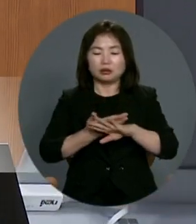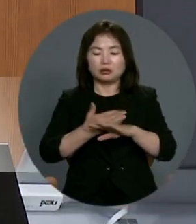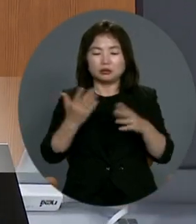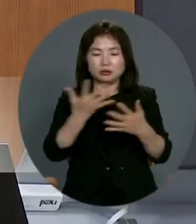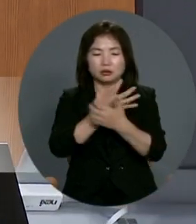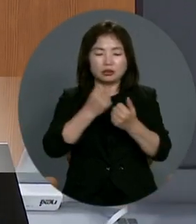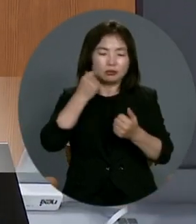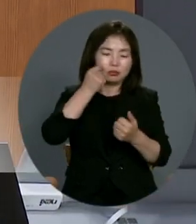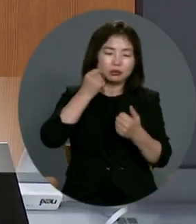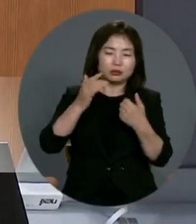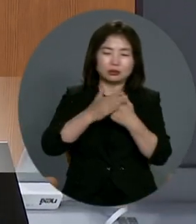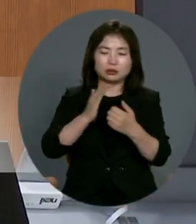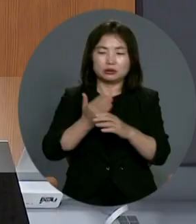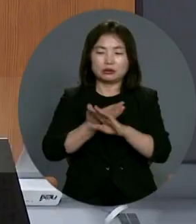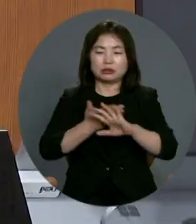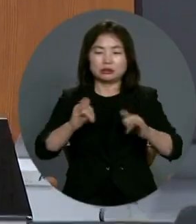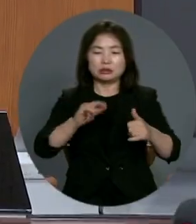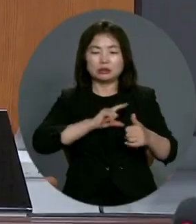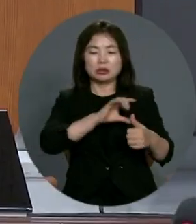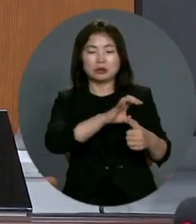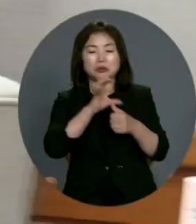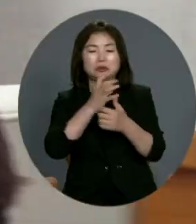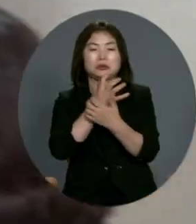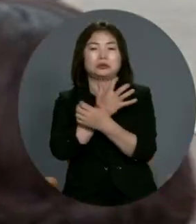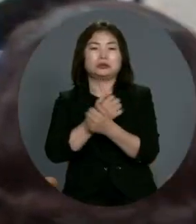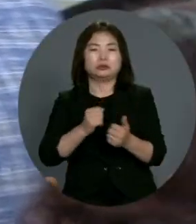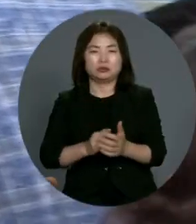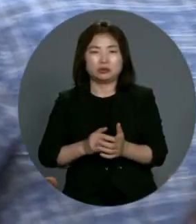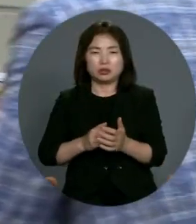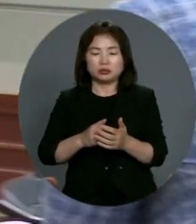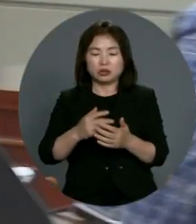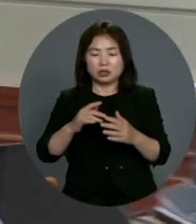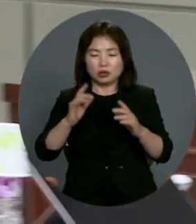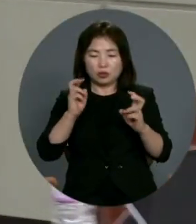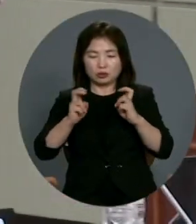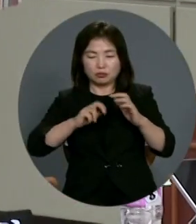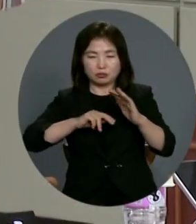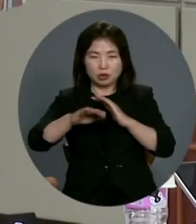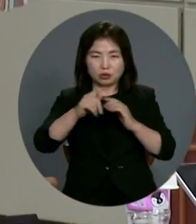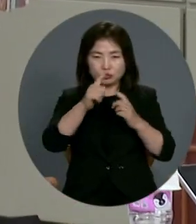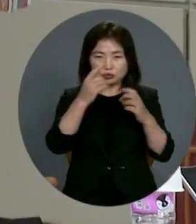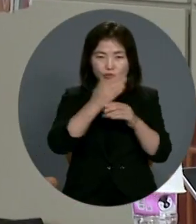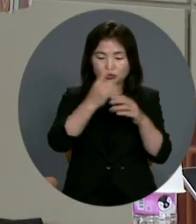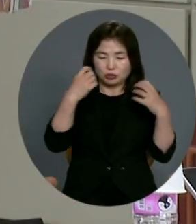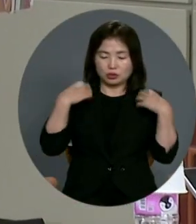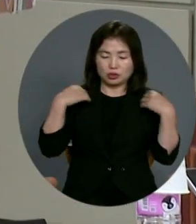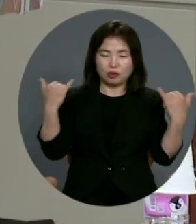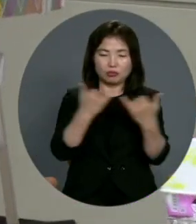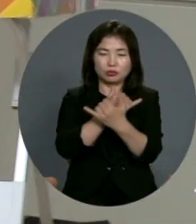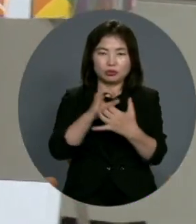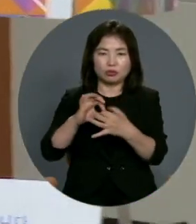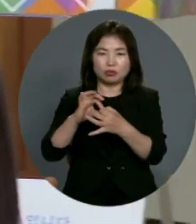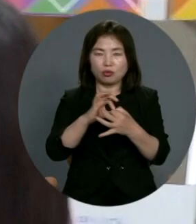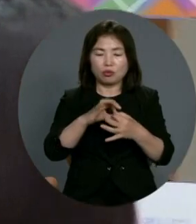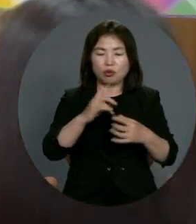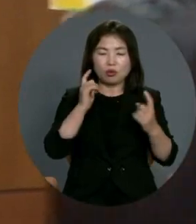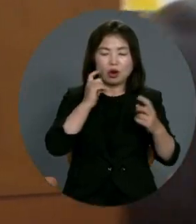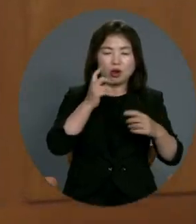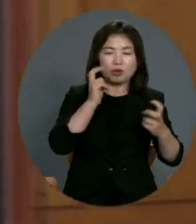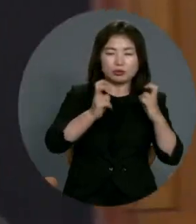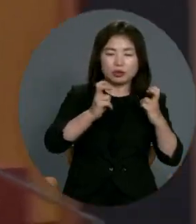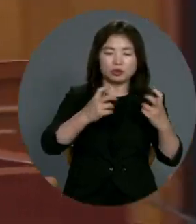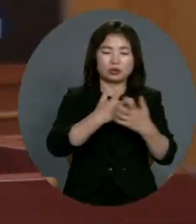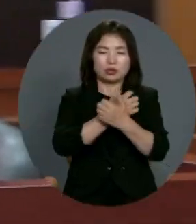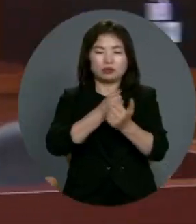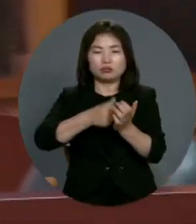유령회사를 만들어 계약한 겁니다. 배 의원 회사의 이메일로 중구청과 업무 연락을 하고 유령회사 명의로